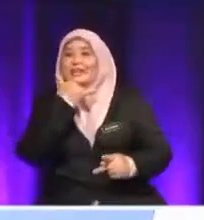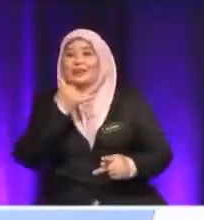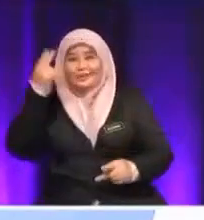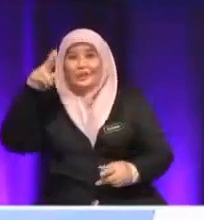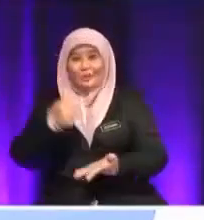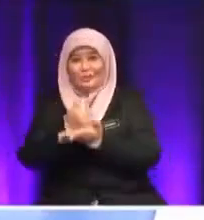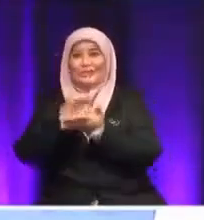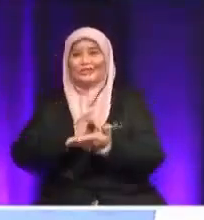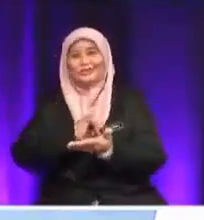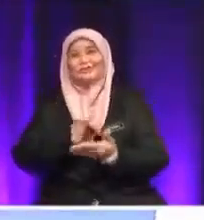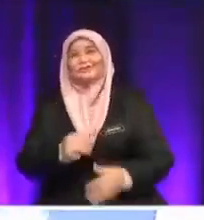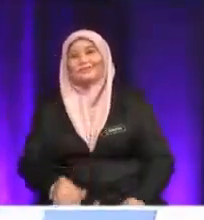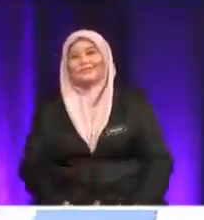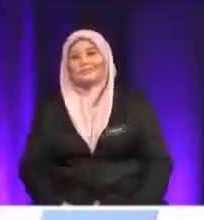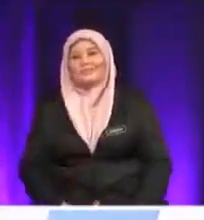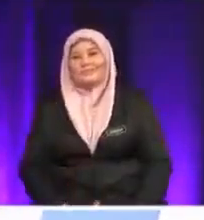Boleh. Baik.